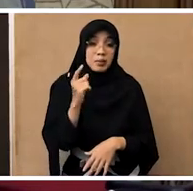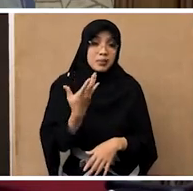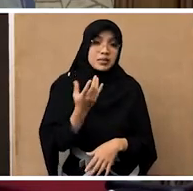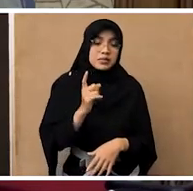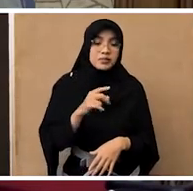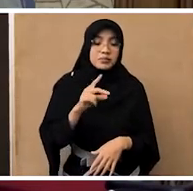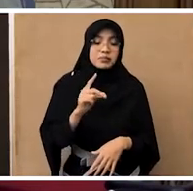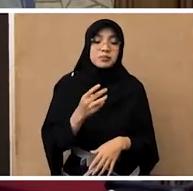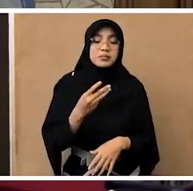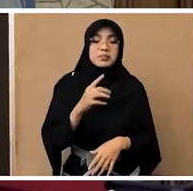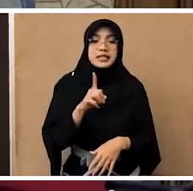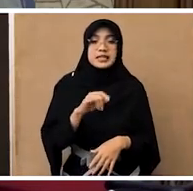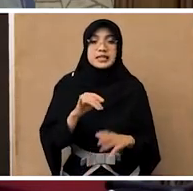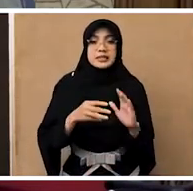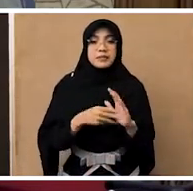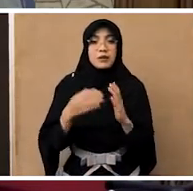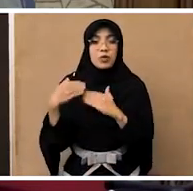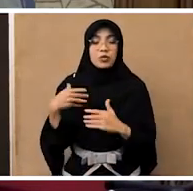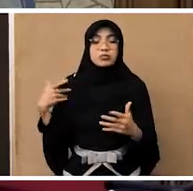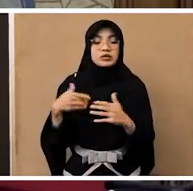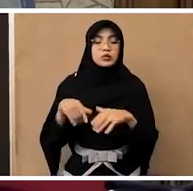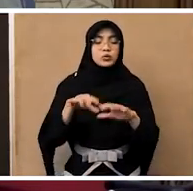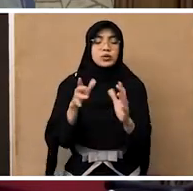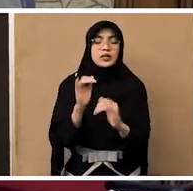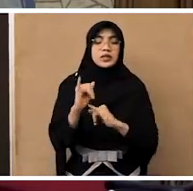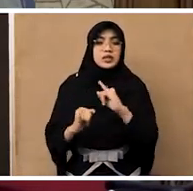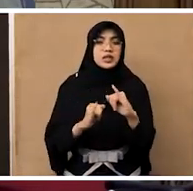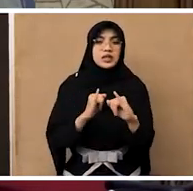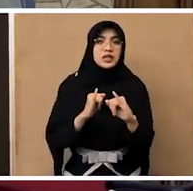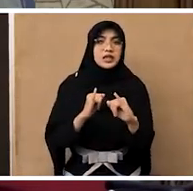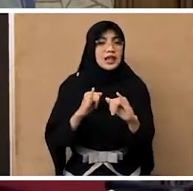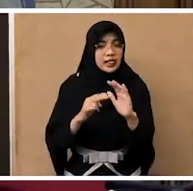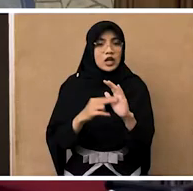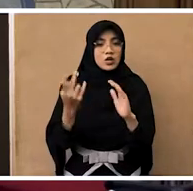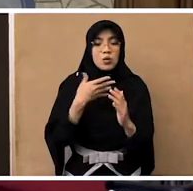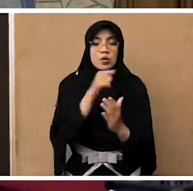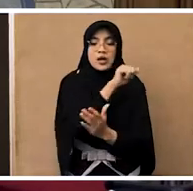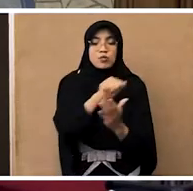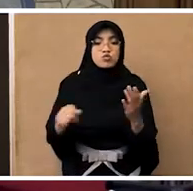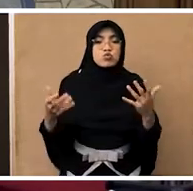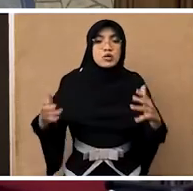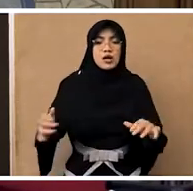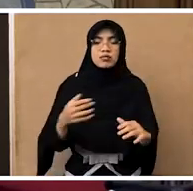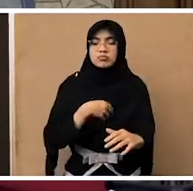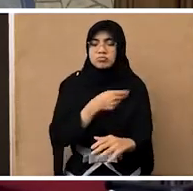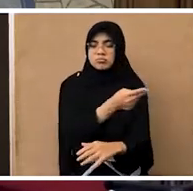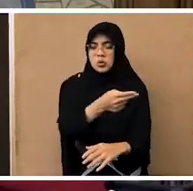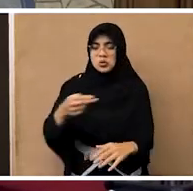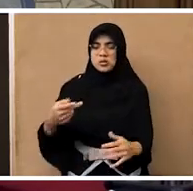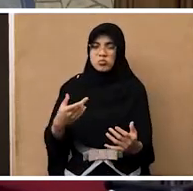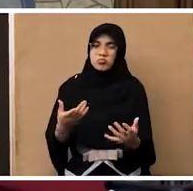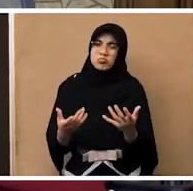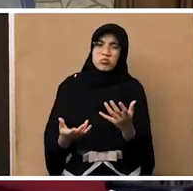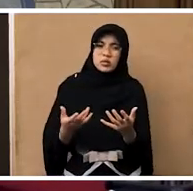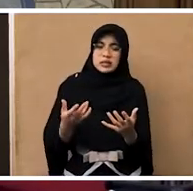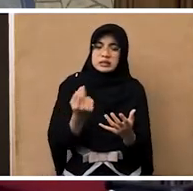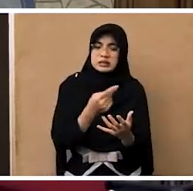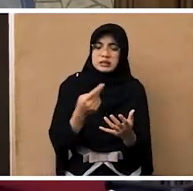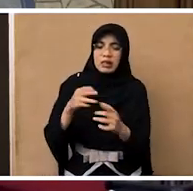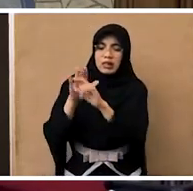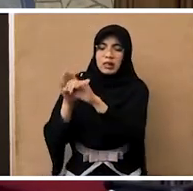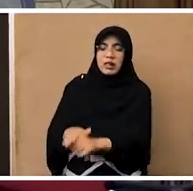rezim Pengampuan hari ini juga di dunia internasional sudah mau dihapuskan gitu ya jangan sampai Indonesia malah justru